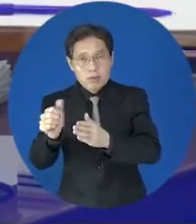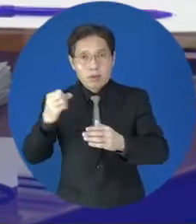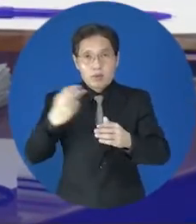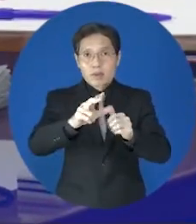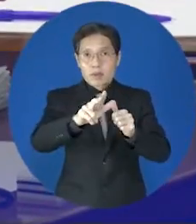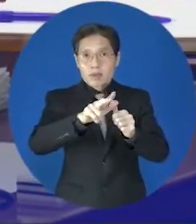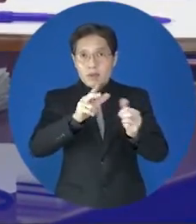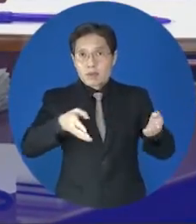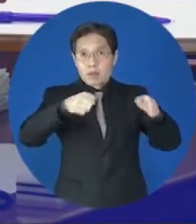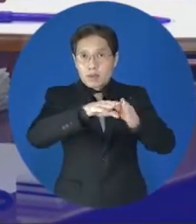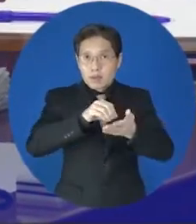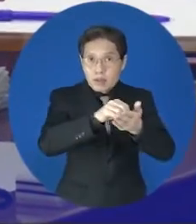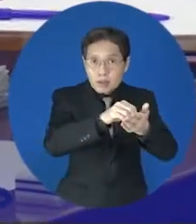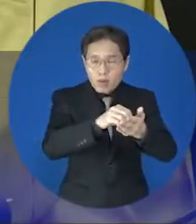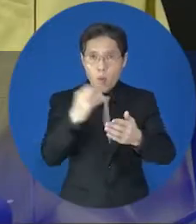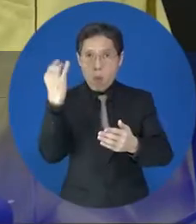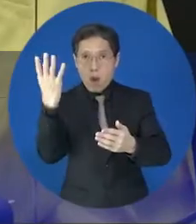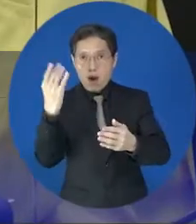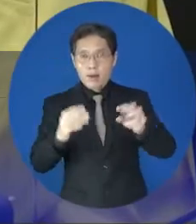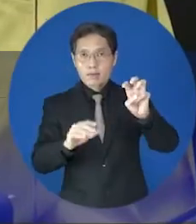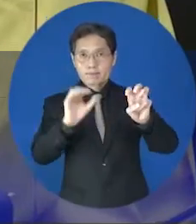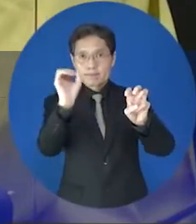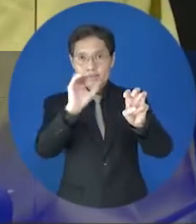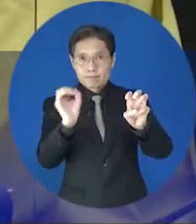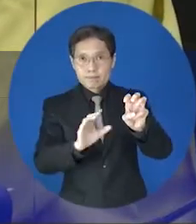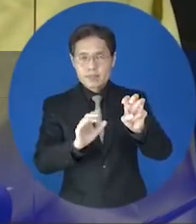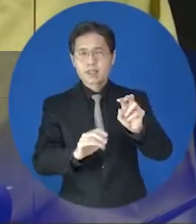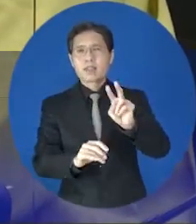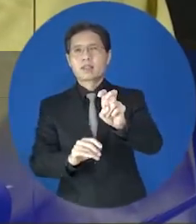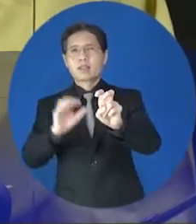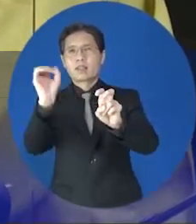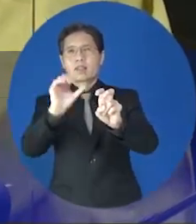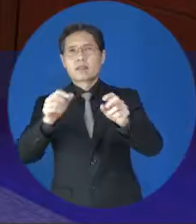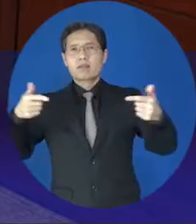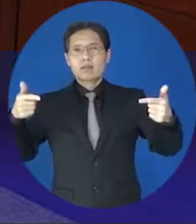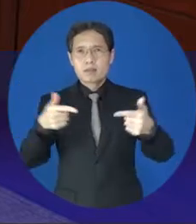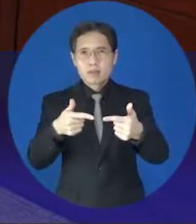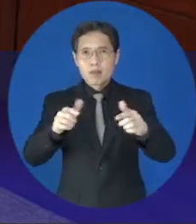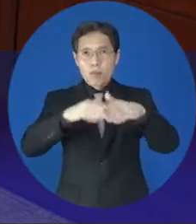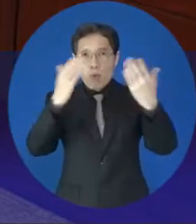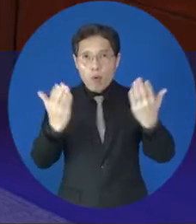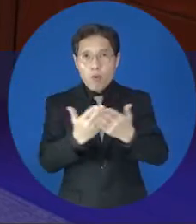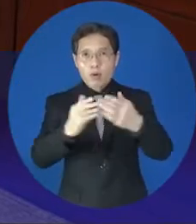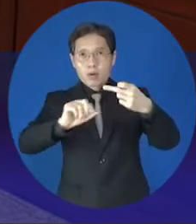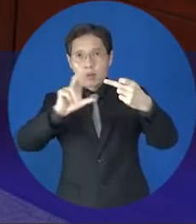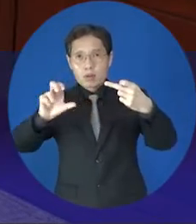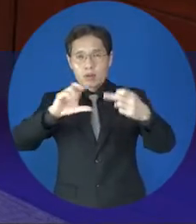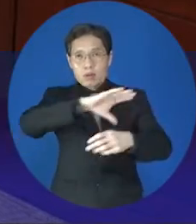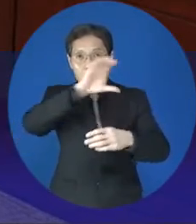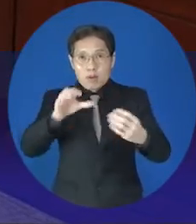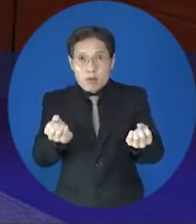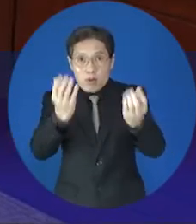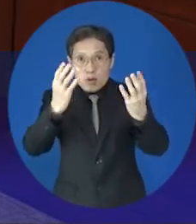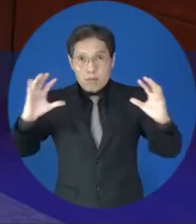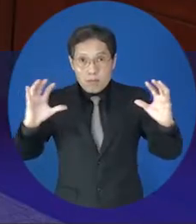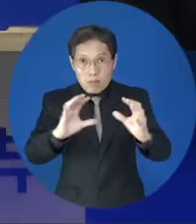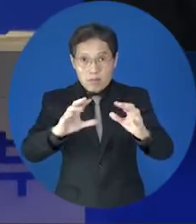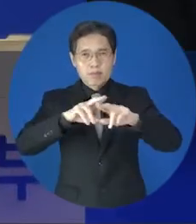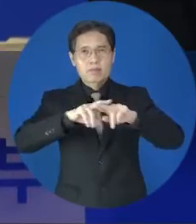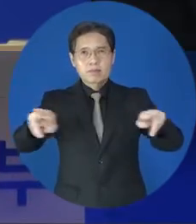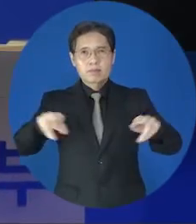종교시설 참여 인원을 기존 30% 에서 20% 로 줄이고 모든 성탄절 행사를 금지합니다